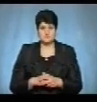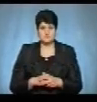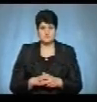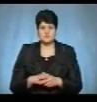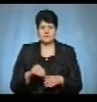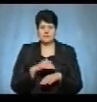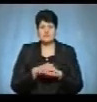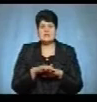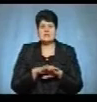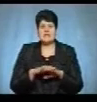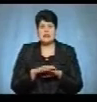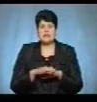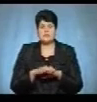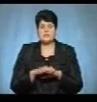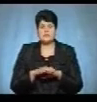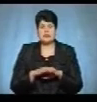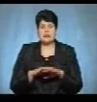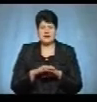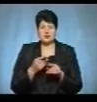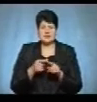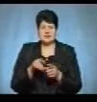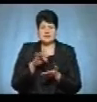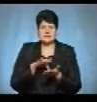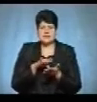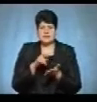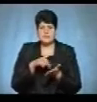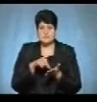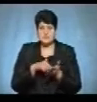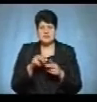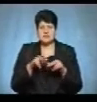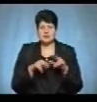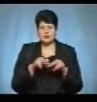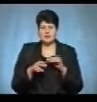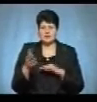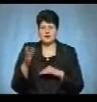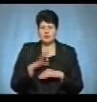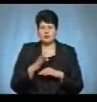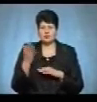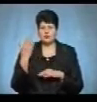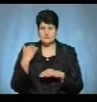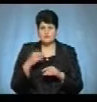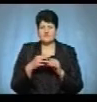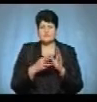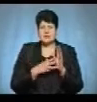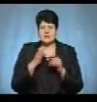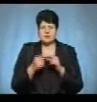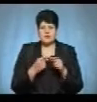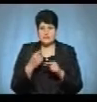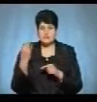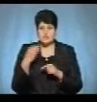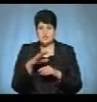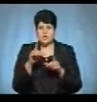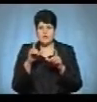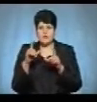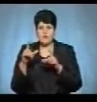Вулиця Ринок – це таке історичне ядро міста. Забудована була з 18 століття. На торічних фото кінця